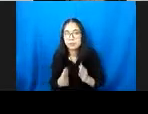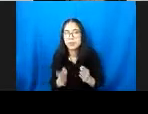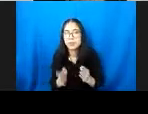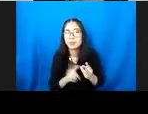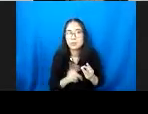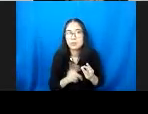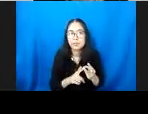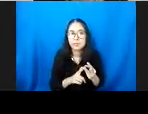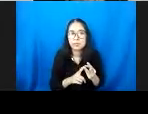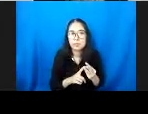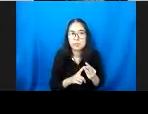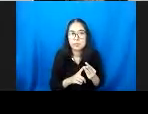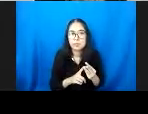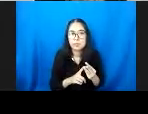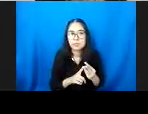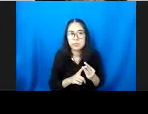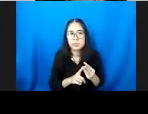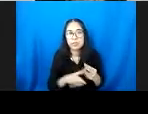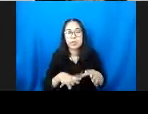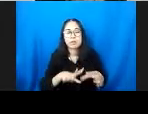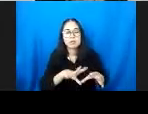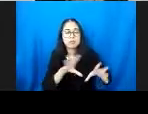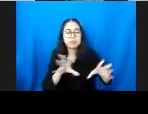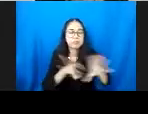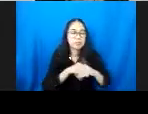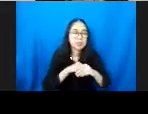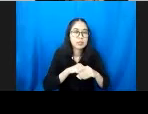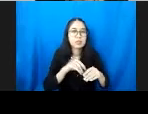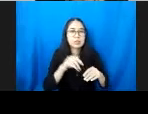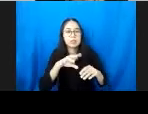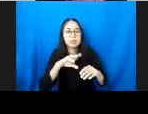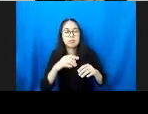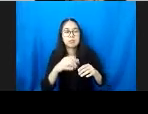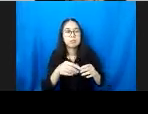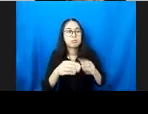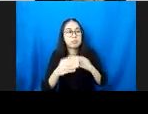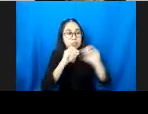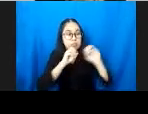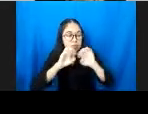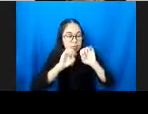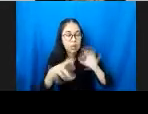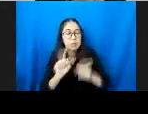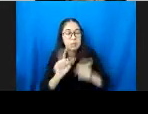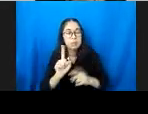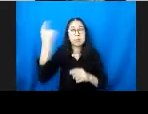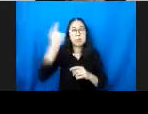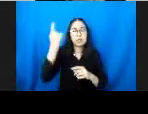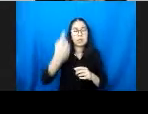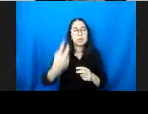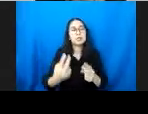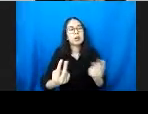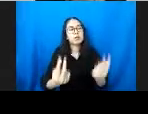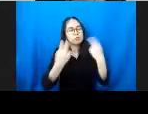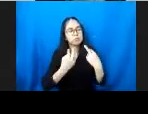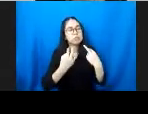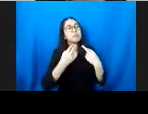semacam joint statement ya agar pemerintah memperhatikan program-program